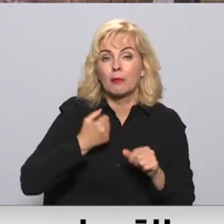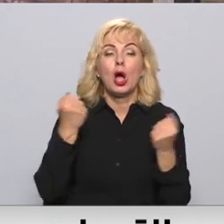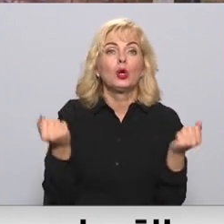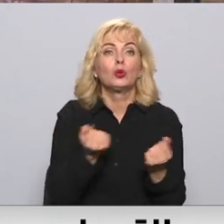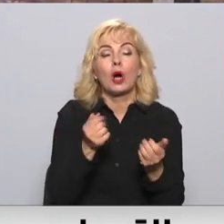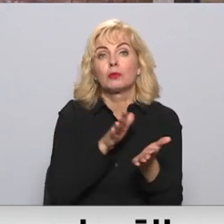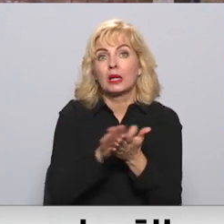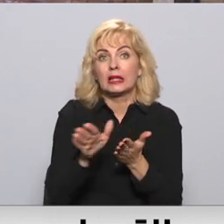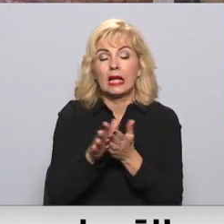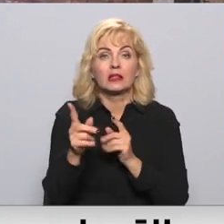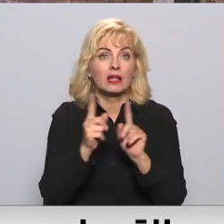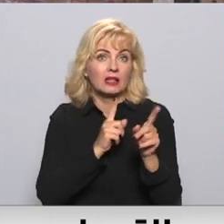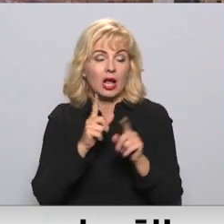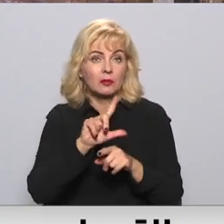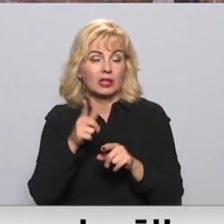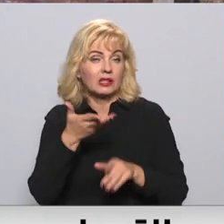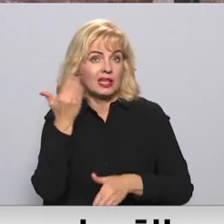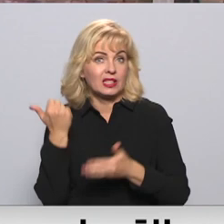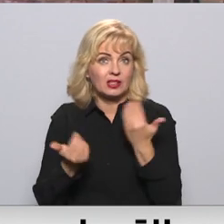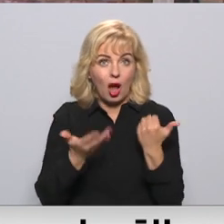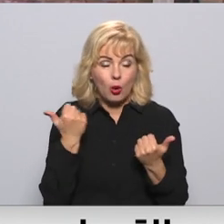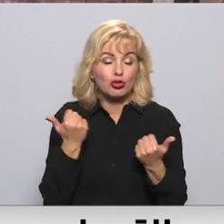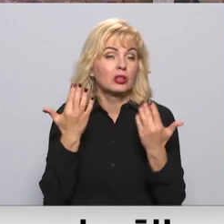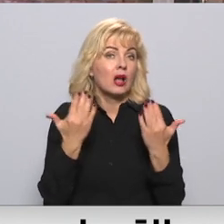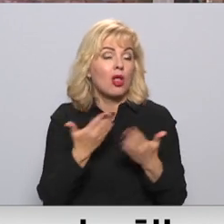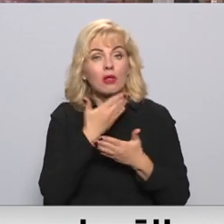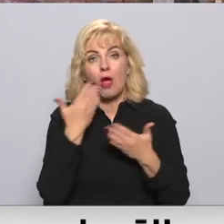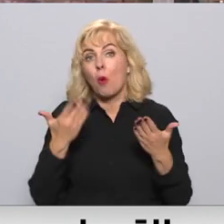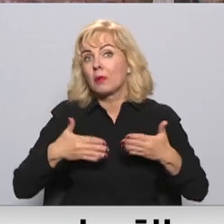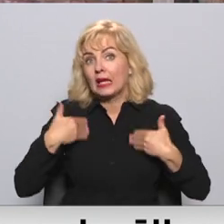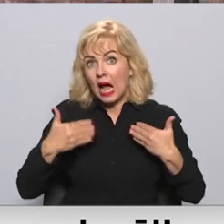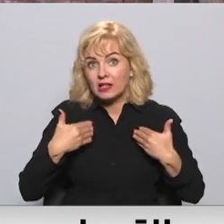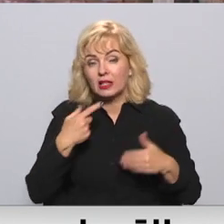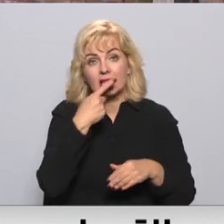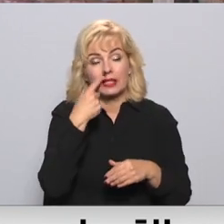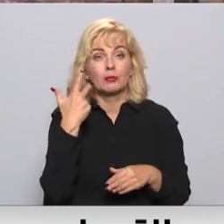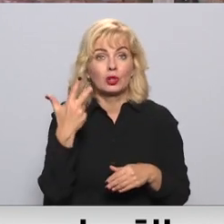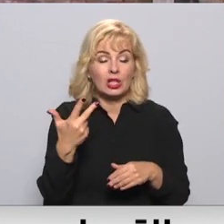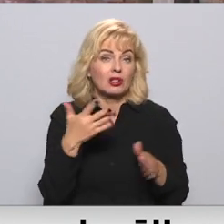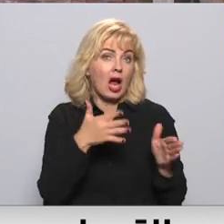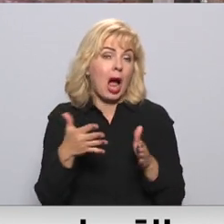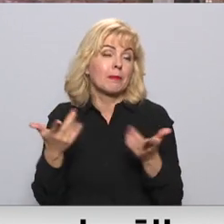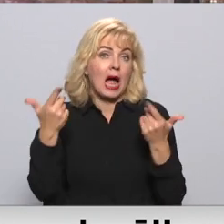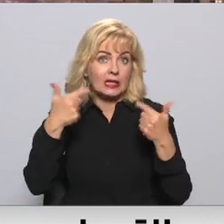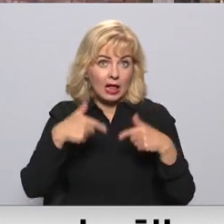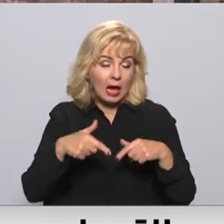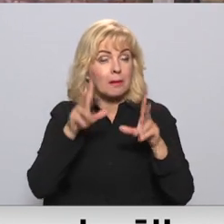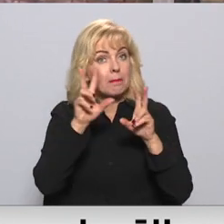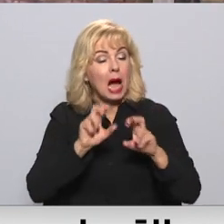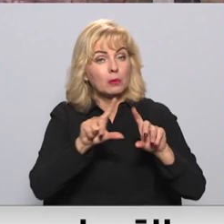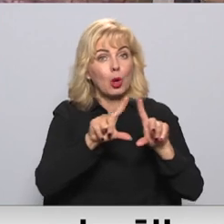ar nolietoto transportlīdzekļu izjaukšanu. Rezultāti nav iepriecinoši. No 103 kampaņas laikā pārbaudītiem